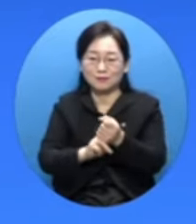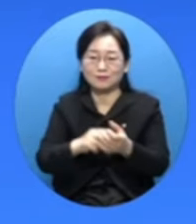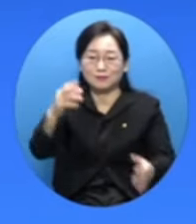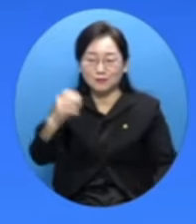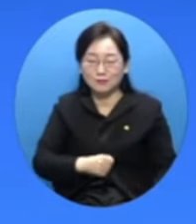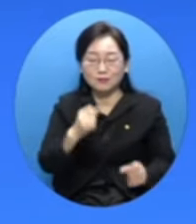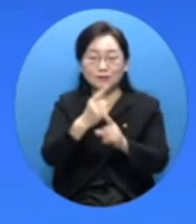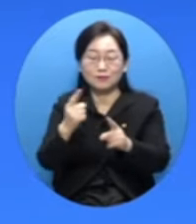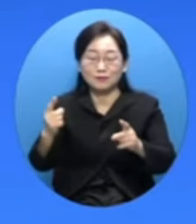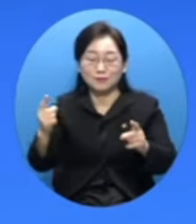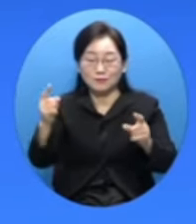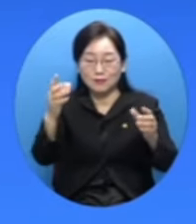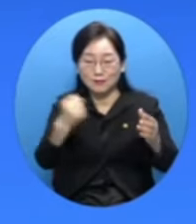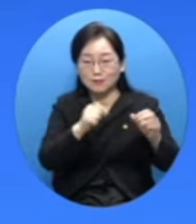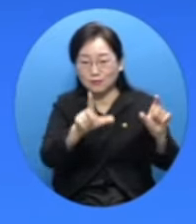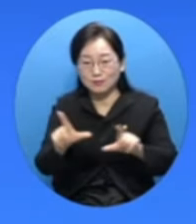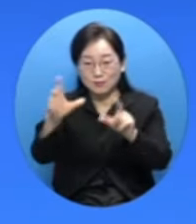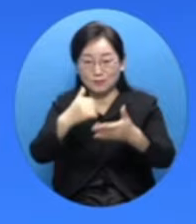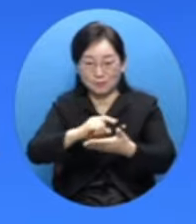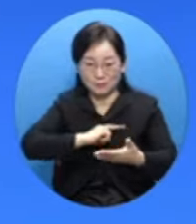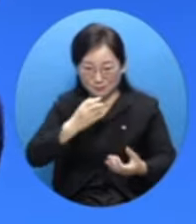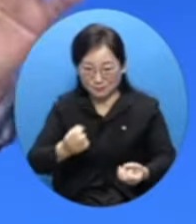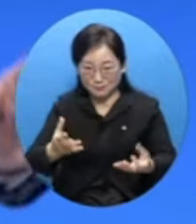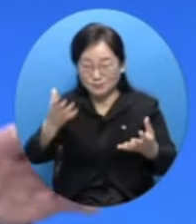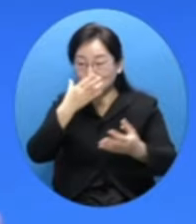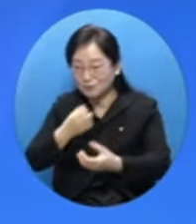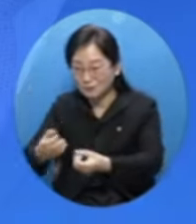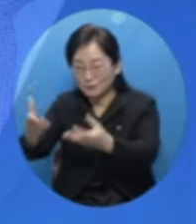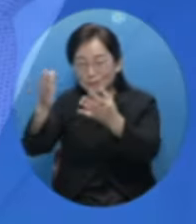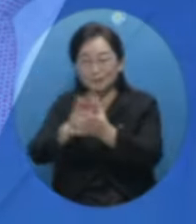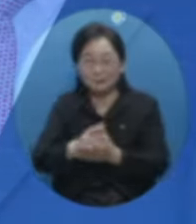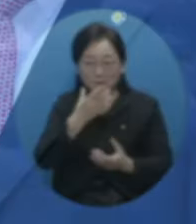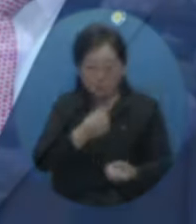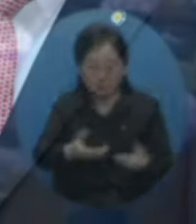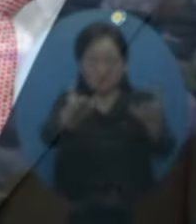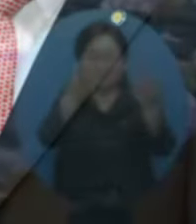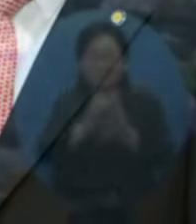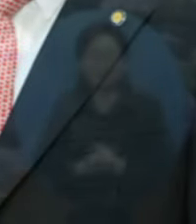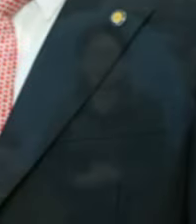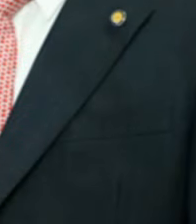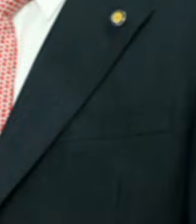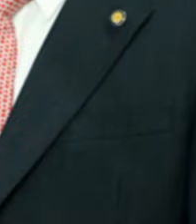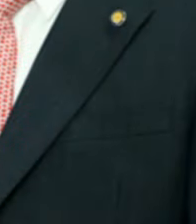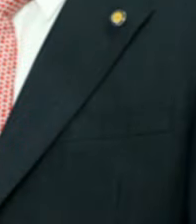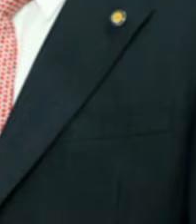삶, 승리의 삶이 되기를 주님으로 축원합니다. 축원합니다. 축원합니다.